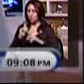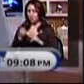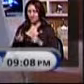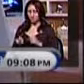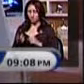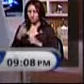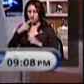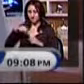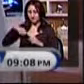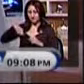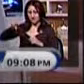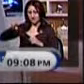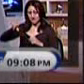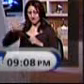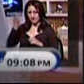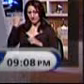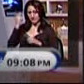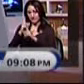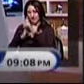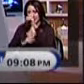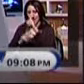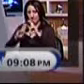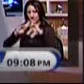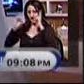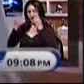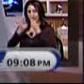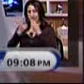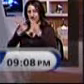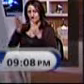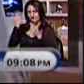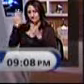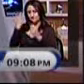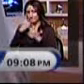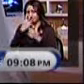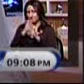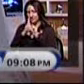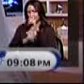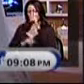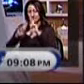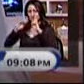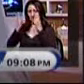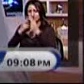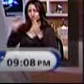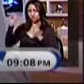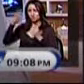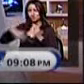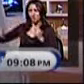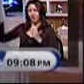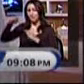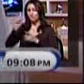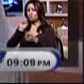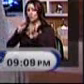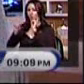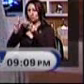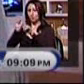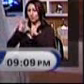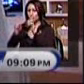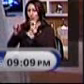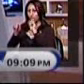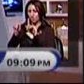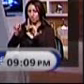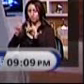هو لما شال عبد المجيد محمود ده كان طلب من طلبات الثورة مكتوب من يوم 26 يناير فندان التحرير. بس هل كنا